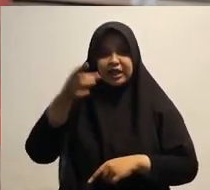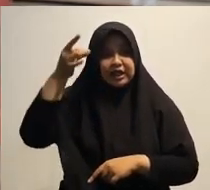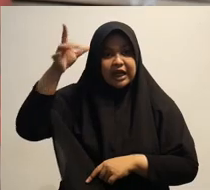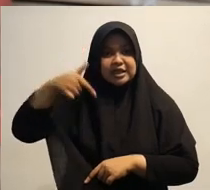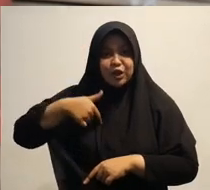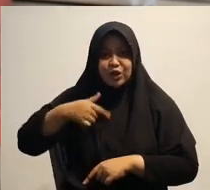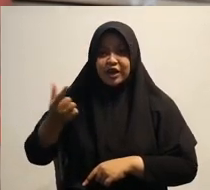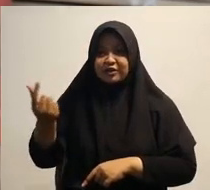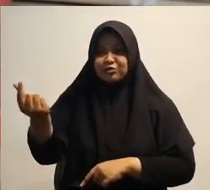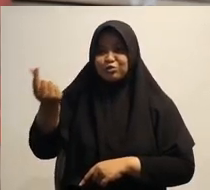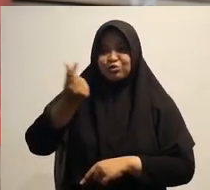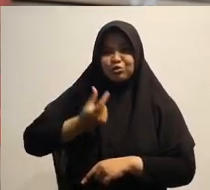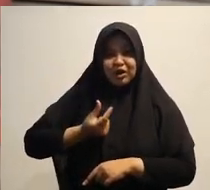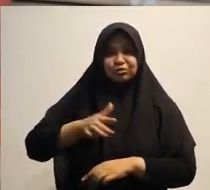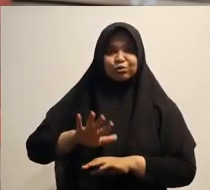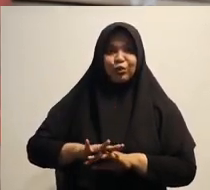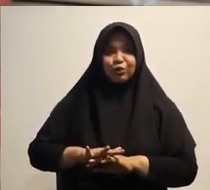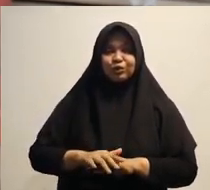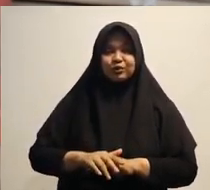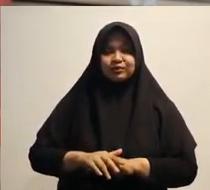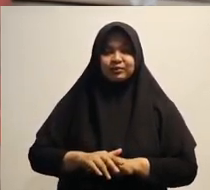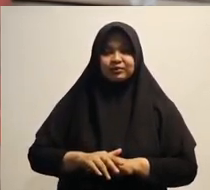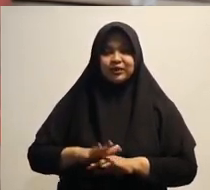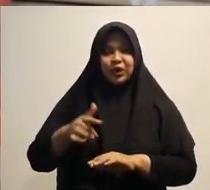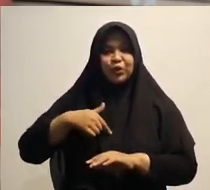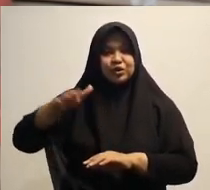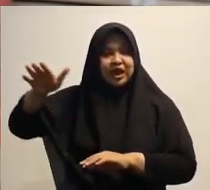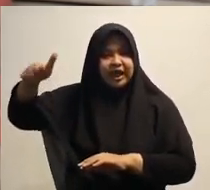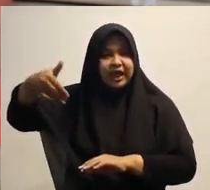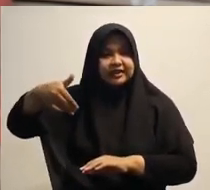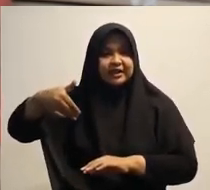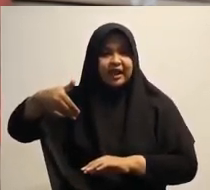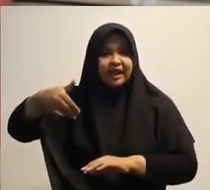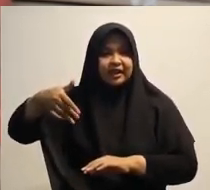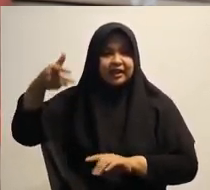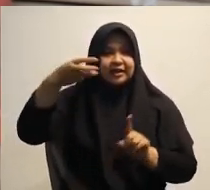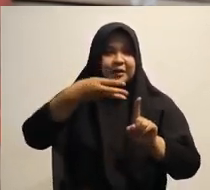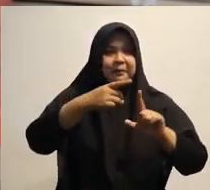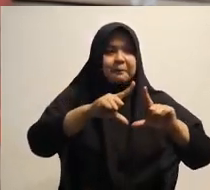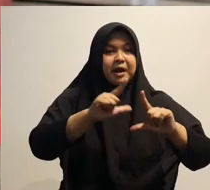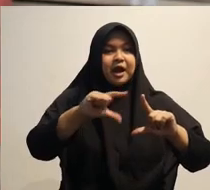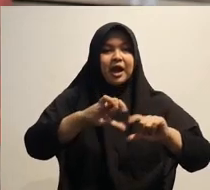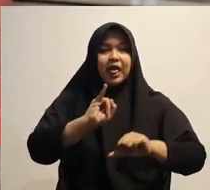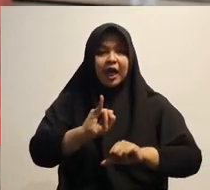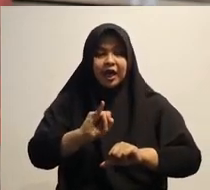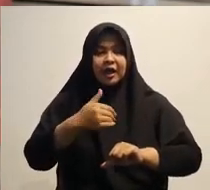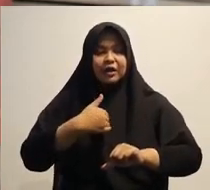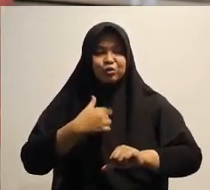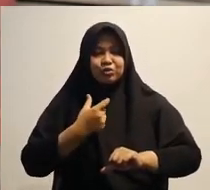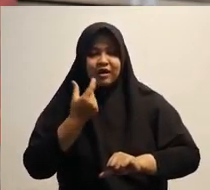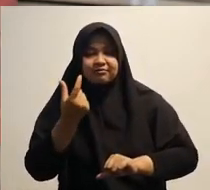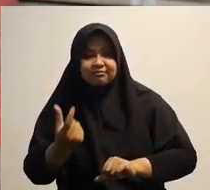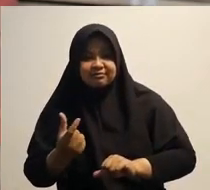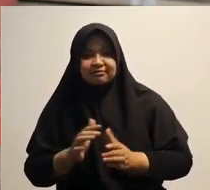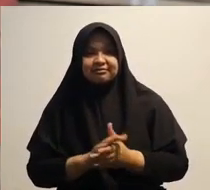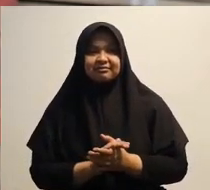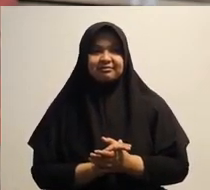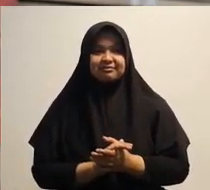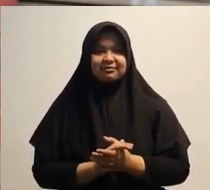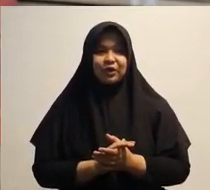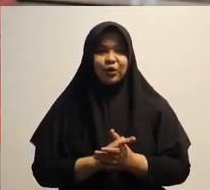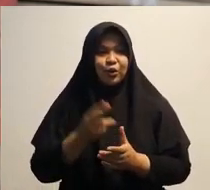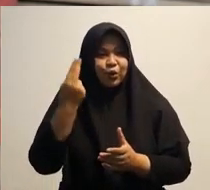kelurahan itu ada yang undangi Dian ini diajak ke balai,